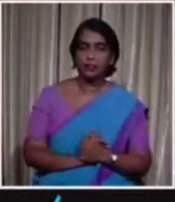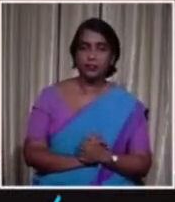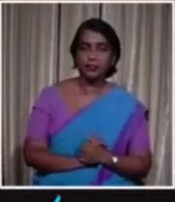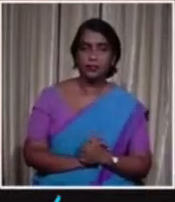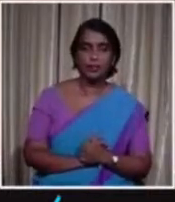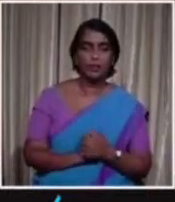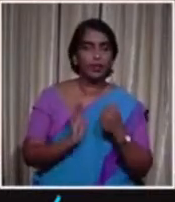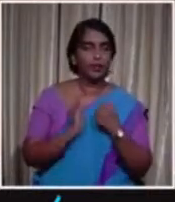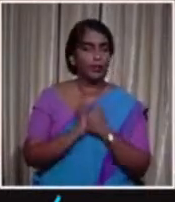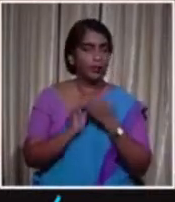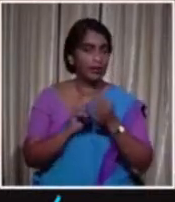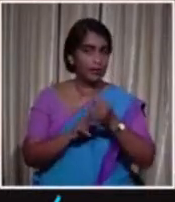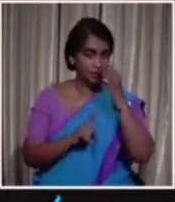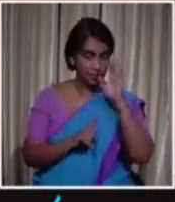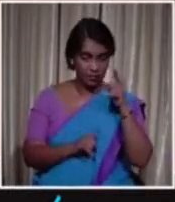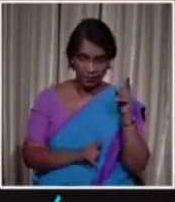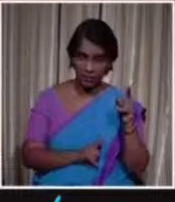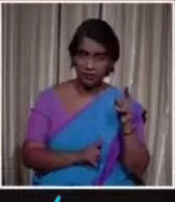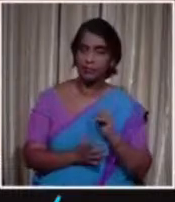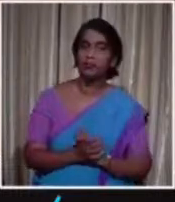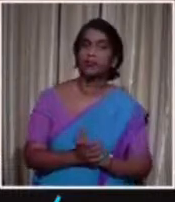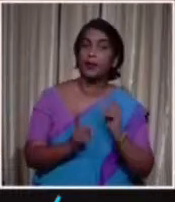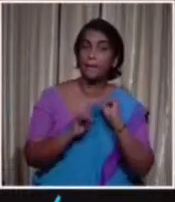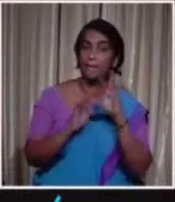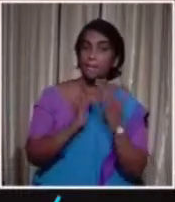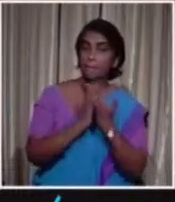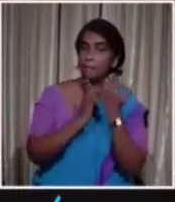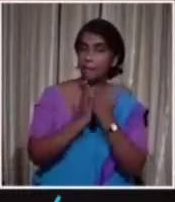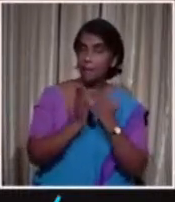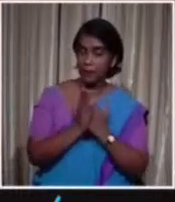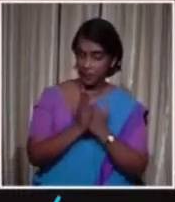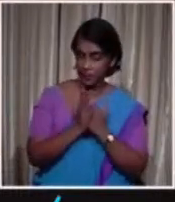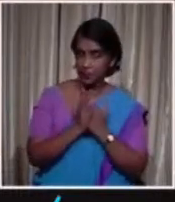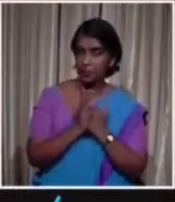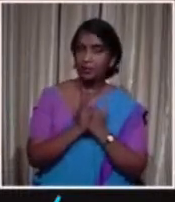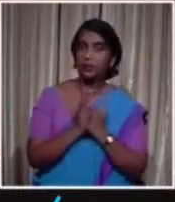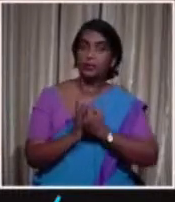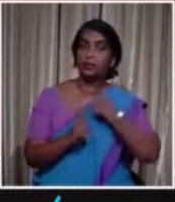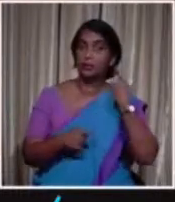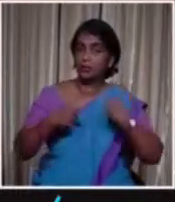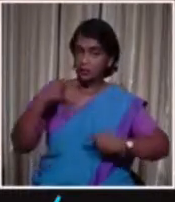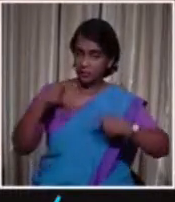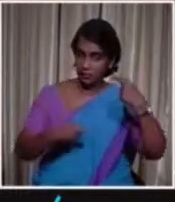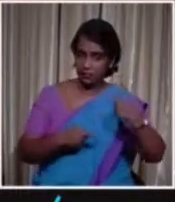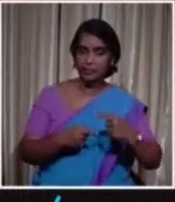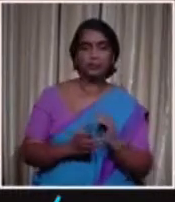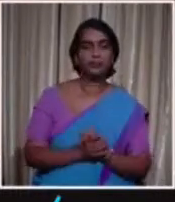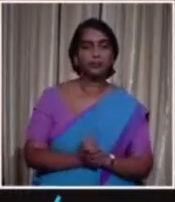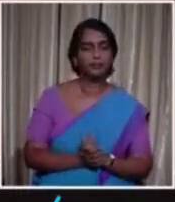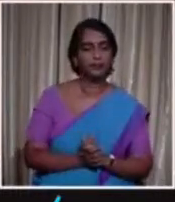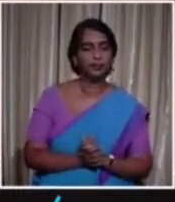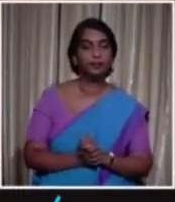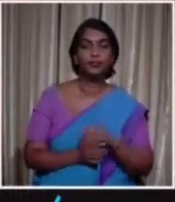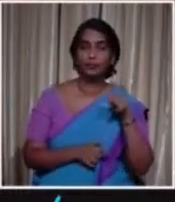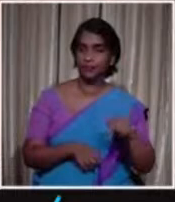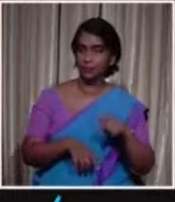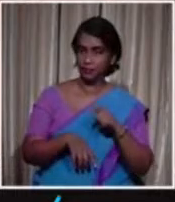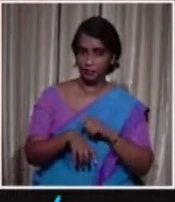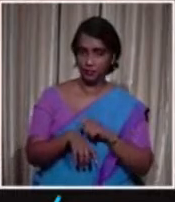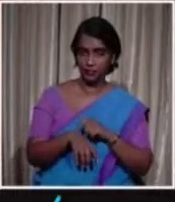गरु जनाधिपतिमागे प्रतिपत्ति प्रकाशन विवादेदी मे